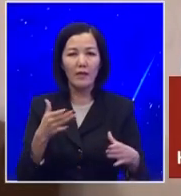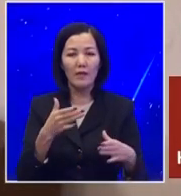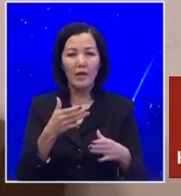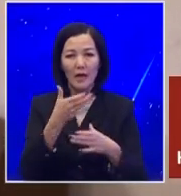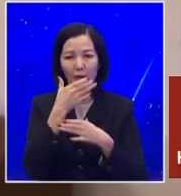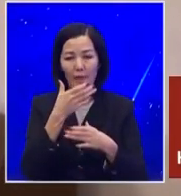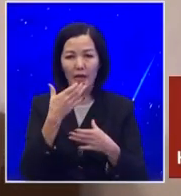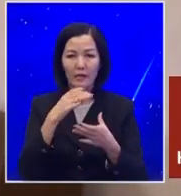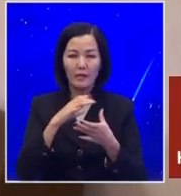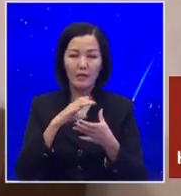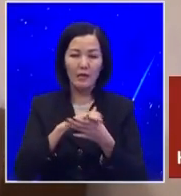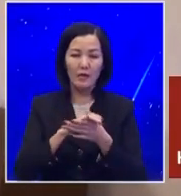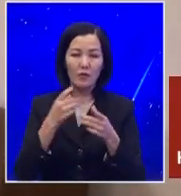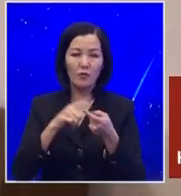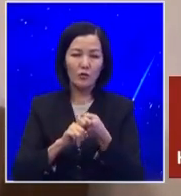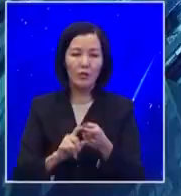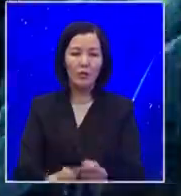аппаратына қосылған.